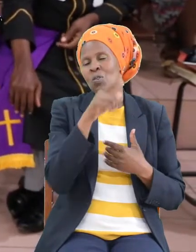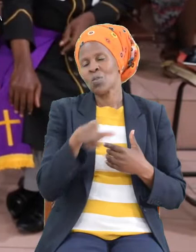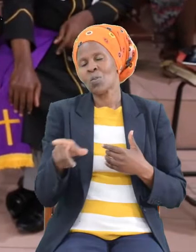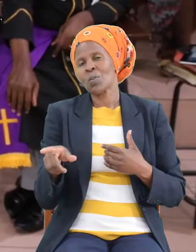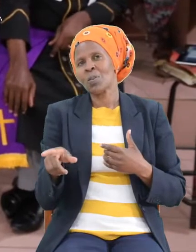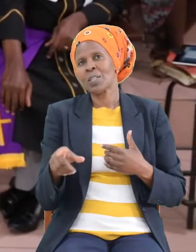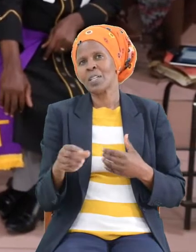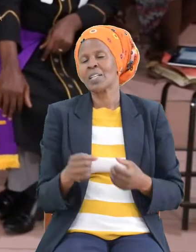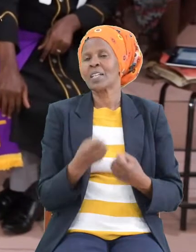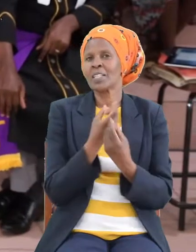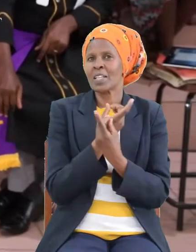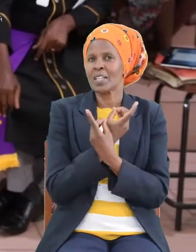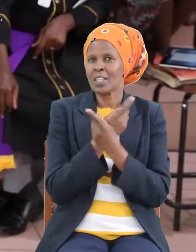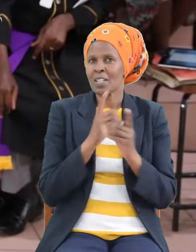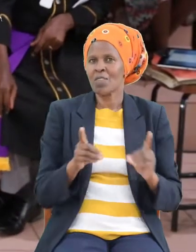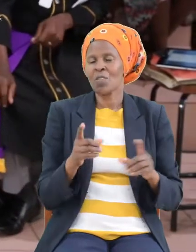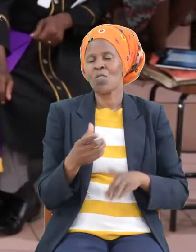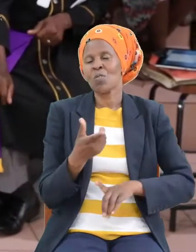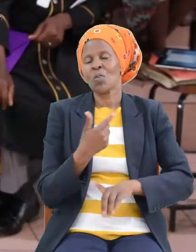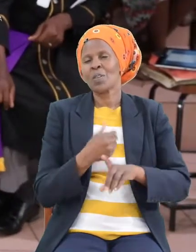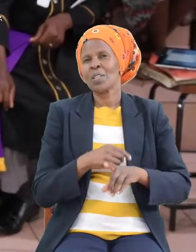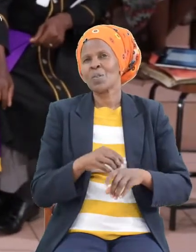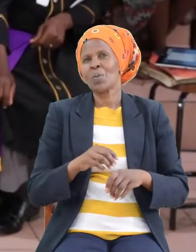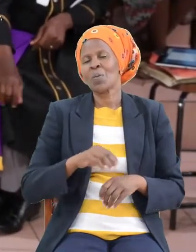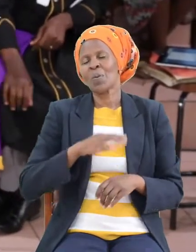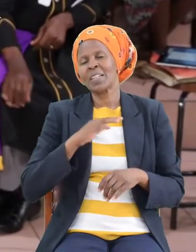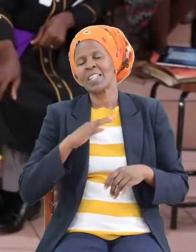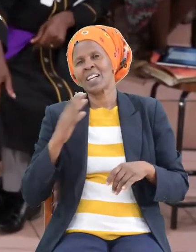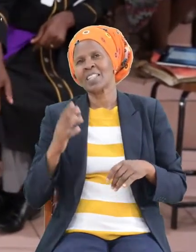Nami nitawaokoeni na uchafu wenu wote,